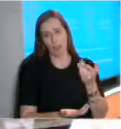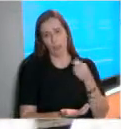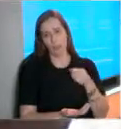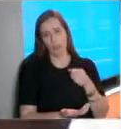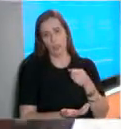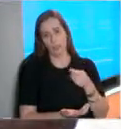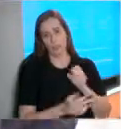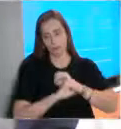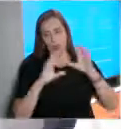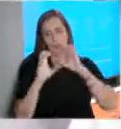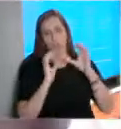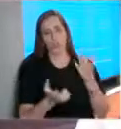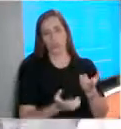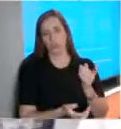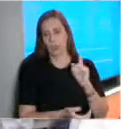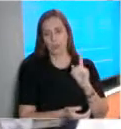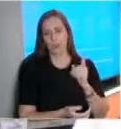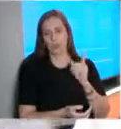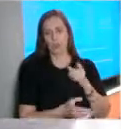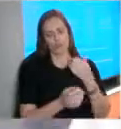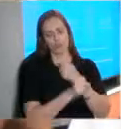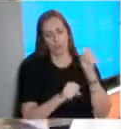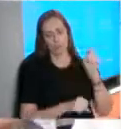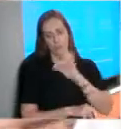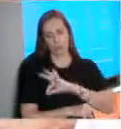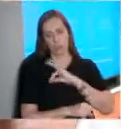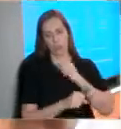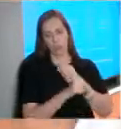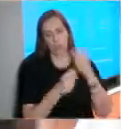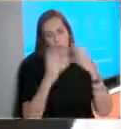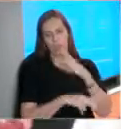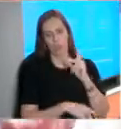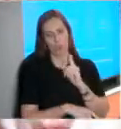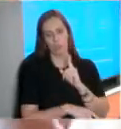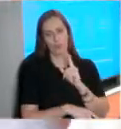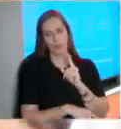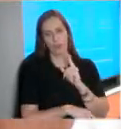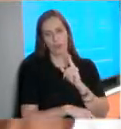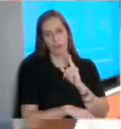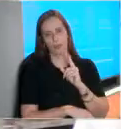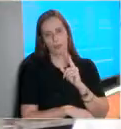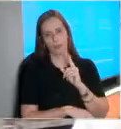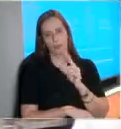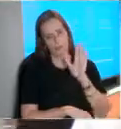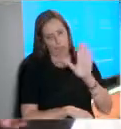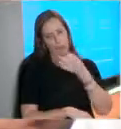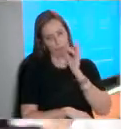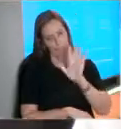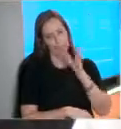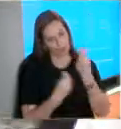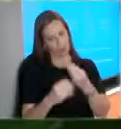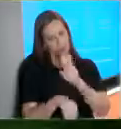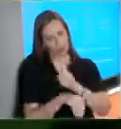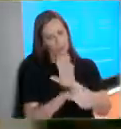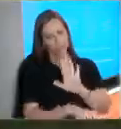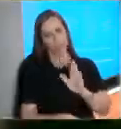זה עלה לתקשורת ואיכשהו זה, צריך להוציא אותה משם לעשות איזה עסקה, אבל דיר בלקום הצעירים, לאט